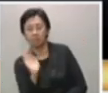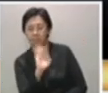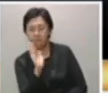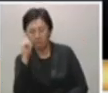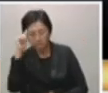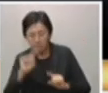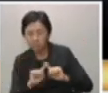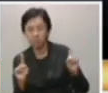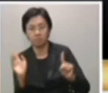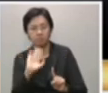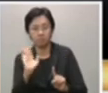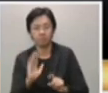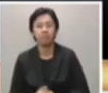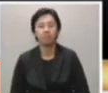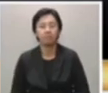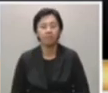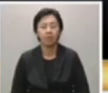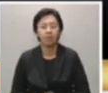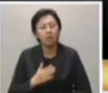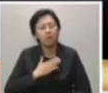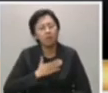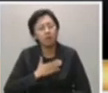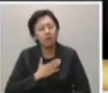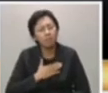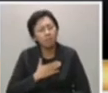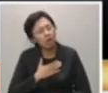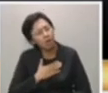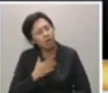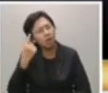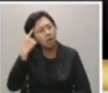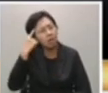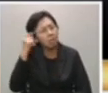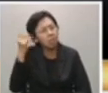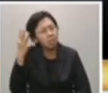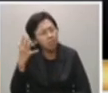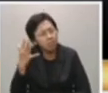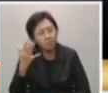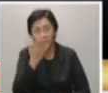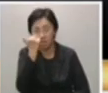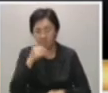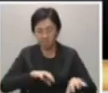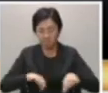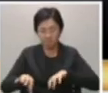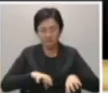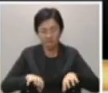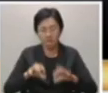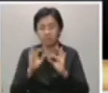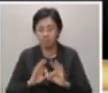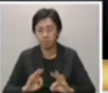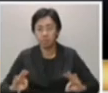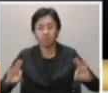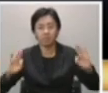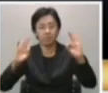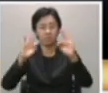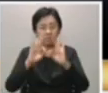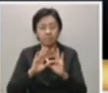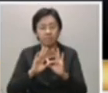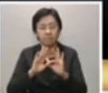างโดยไม่เข้าใจว่าการบริหารประเทศนั้นต้องการมีความ